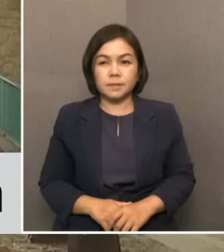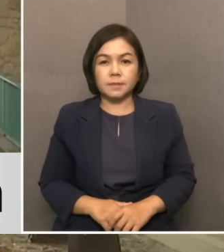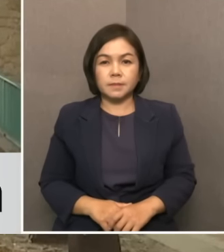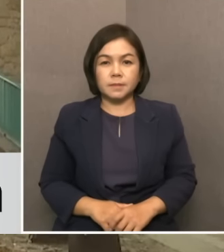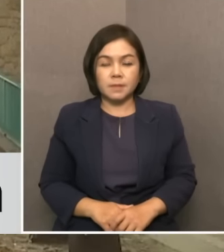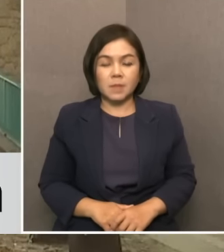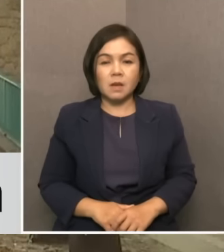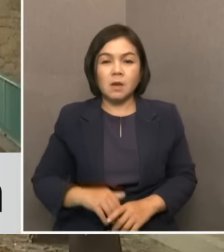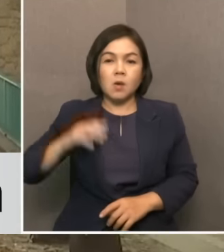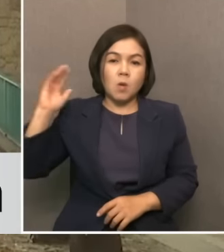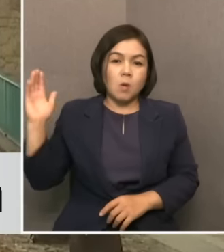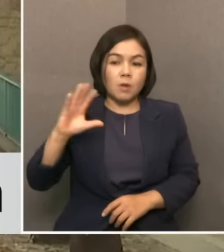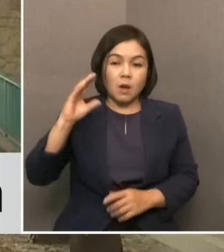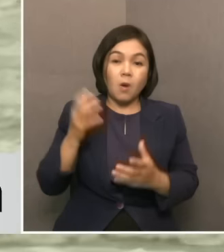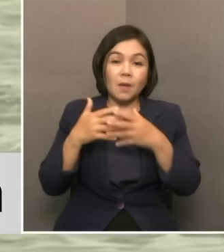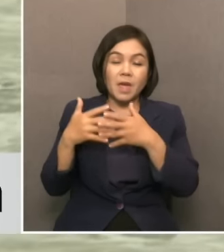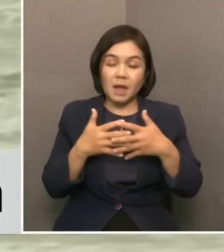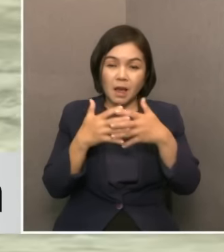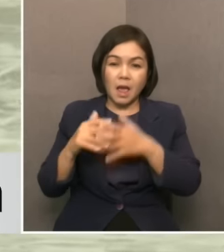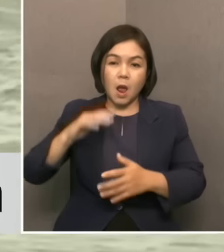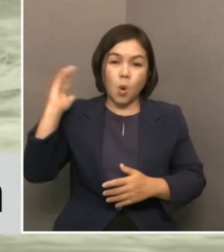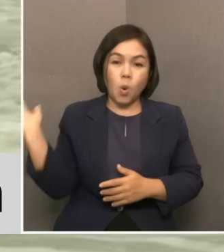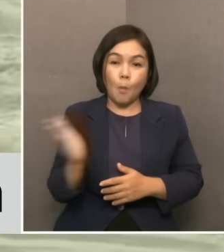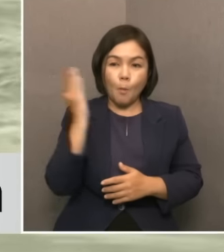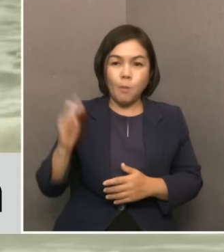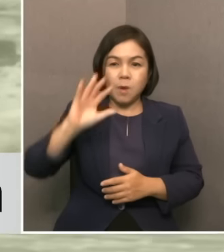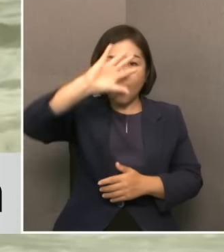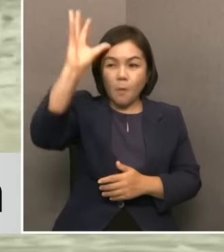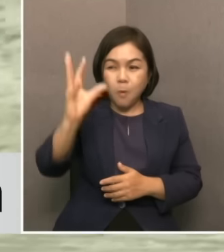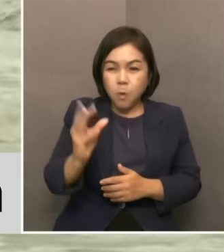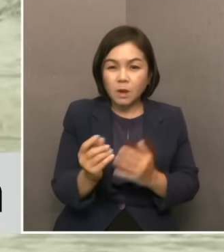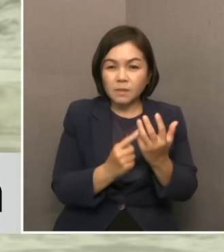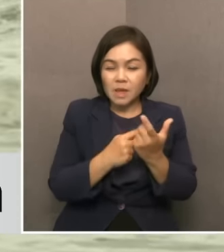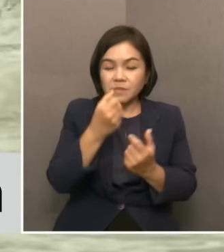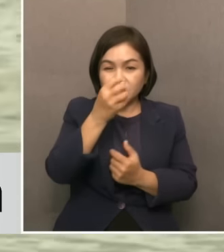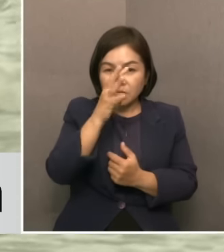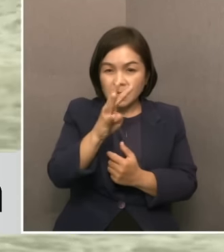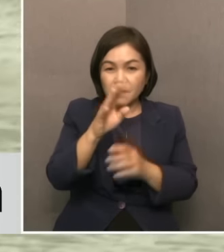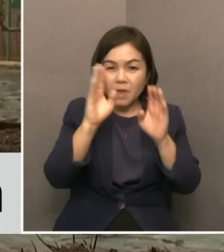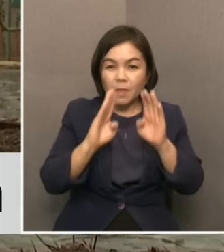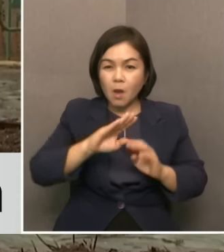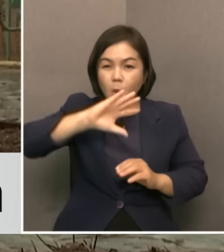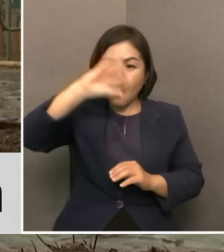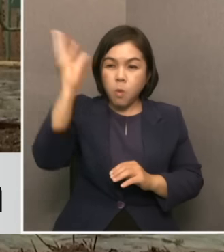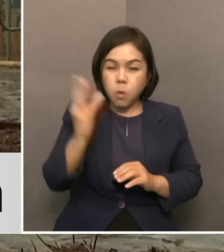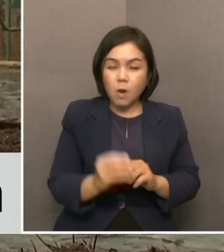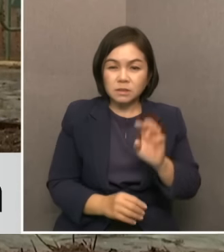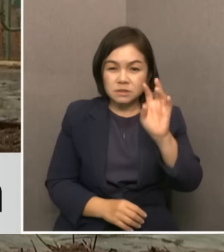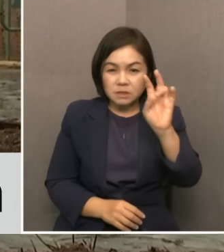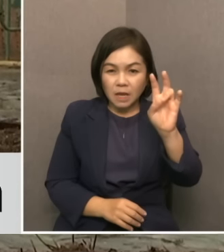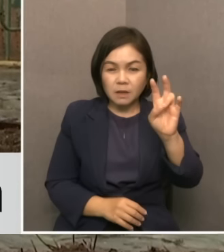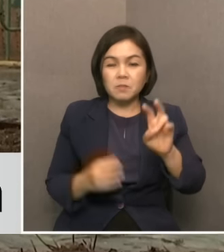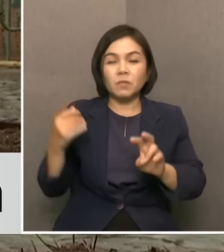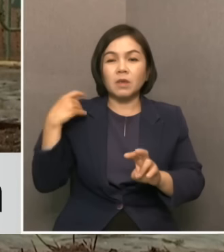ซึ่งฤดูพายุเฮอริเคนในสหรัฐโดยเฉลี่ยนะคะจะเกิดพายุรวม14ลูกค่ะโดยเป็นพายุเฮอริเคน7ลูกไซโคลนลูก